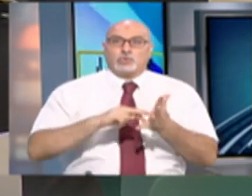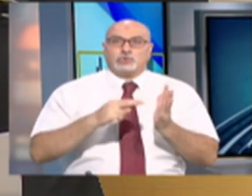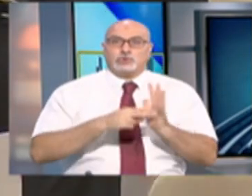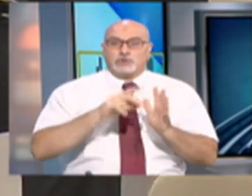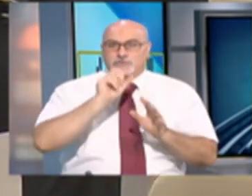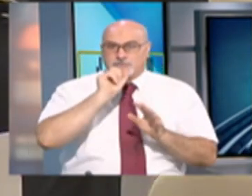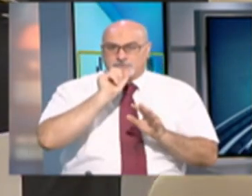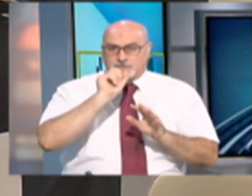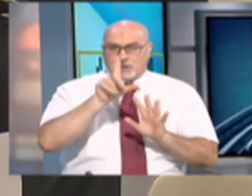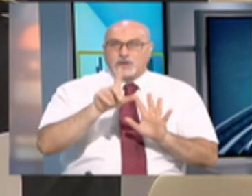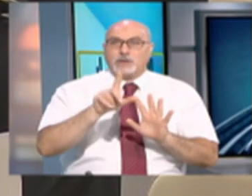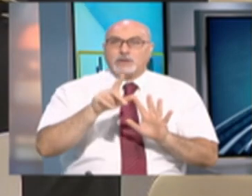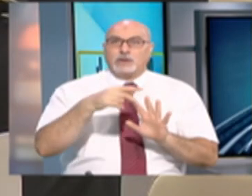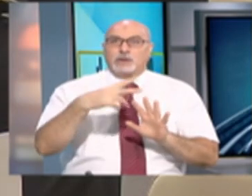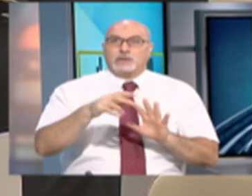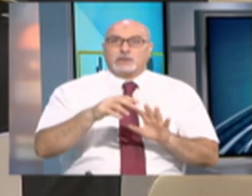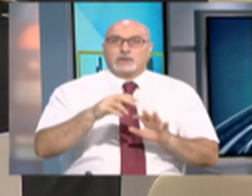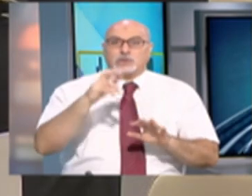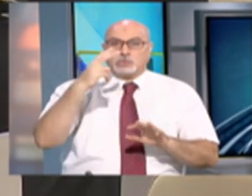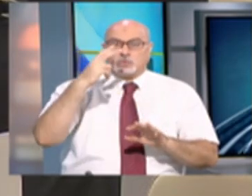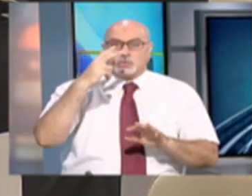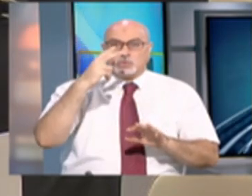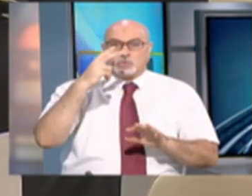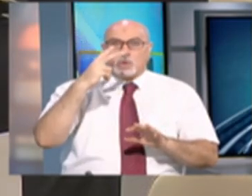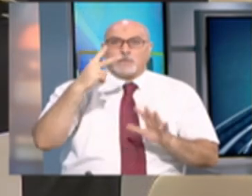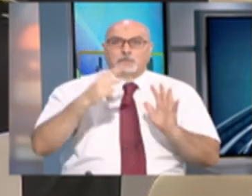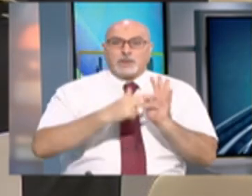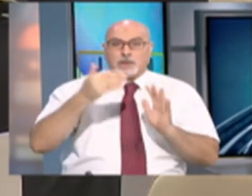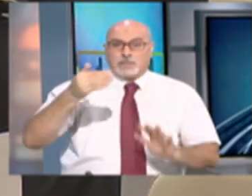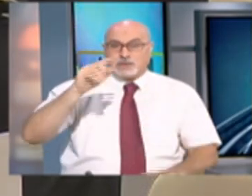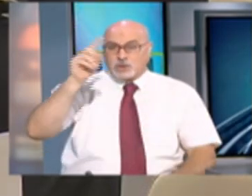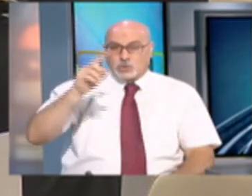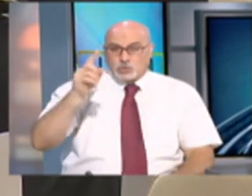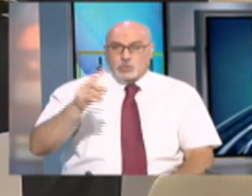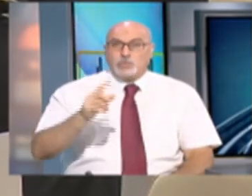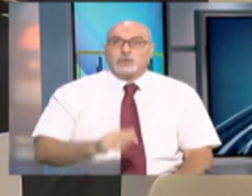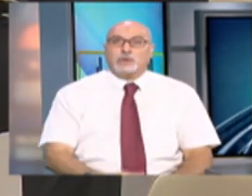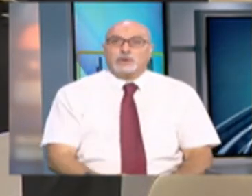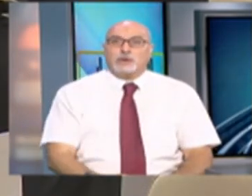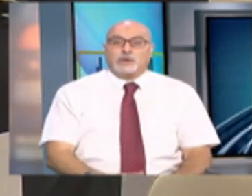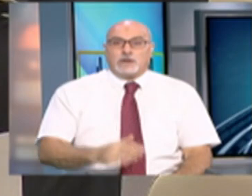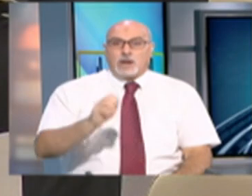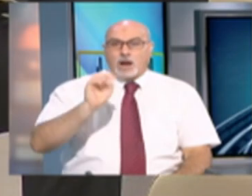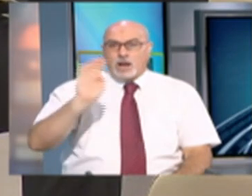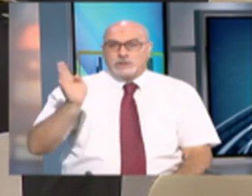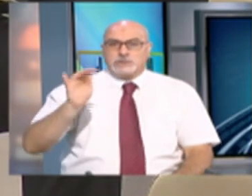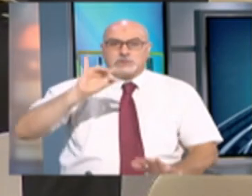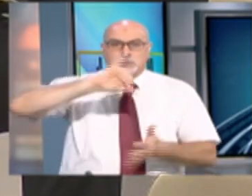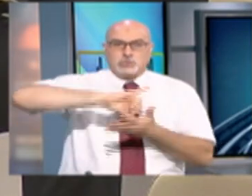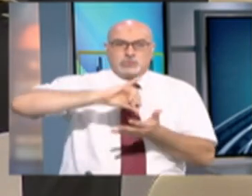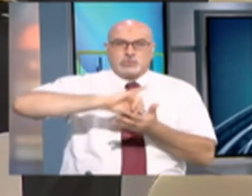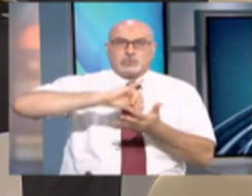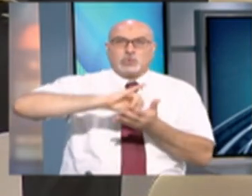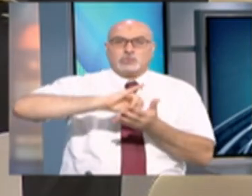بتاع 300 ألف متر مكعب لكل مشروع شرق غرب وسط نصل